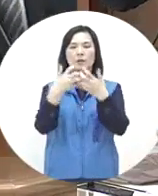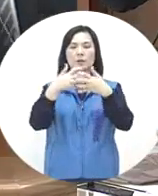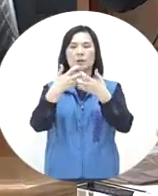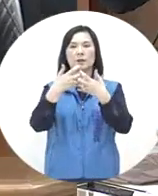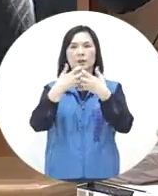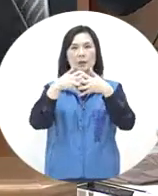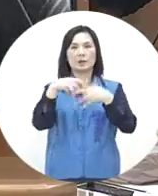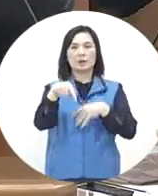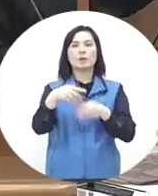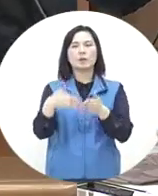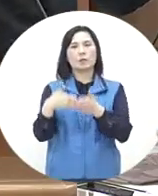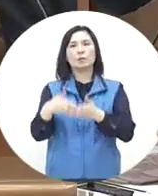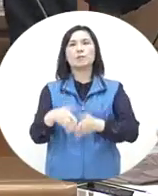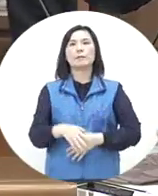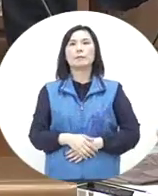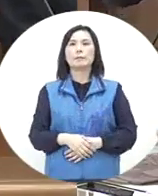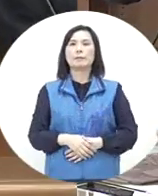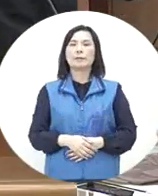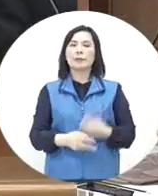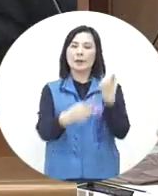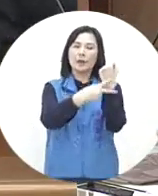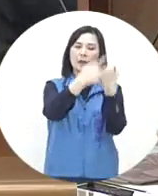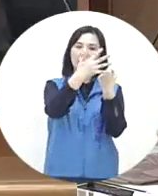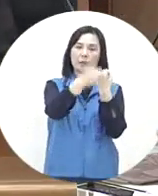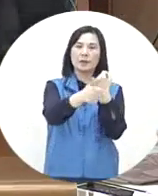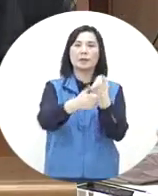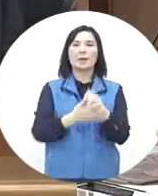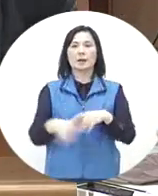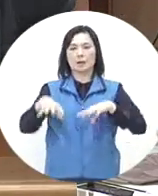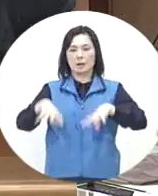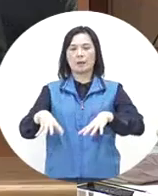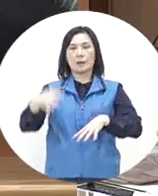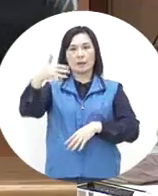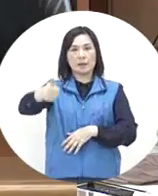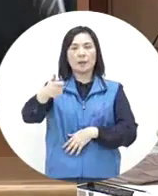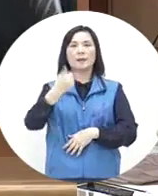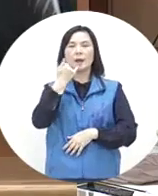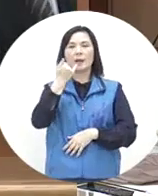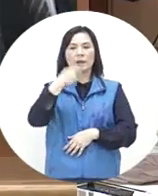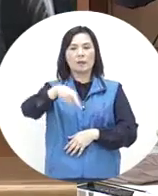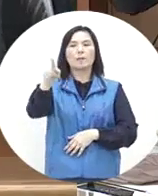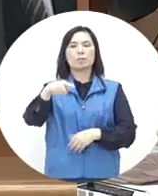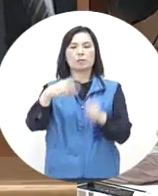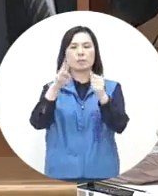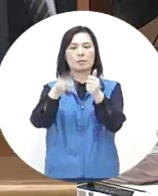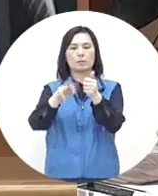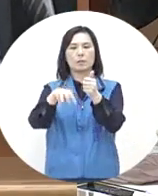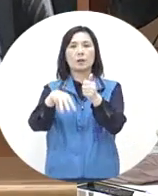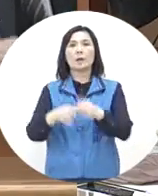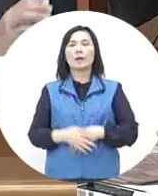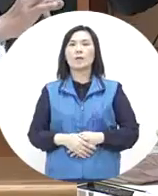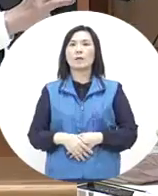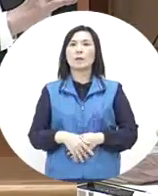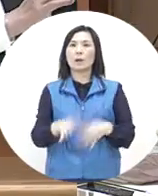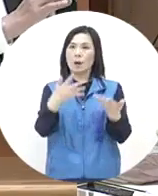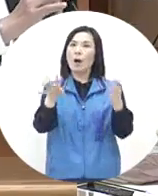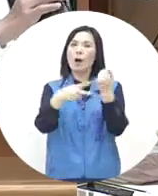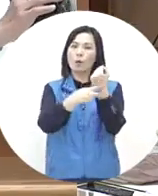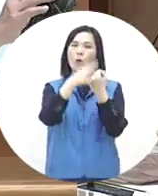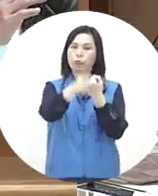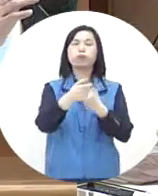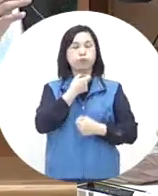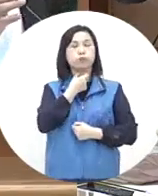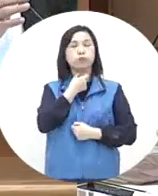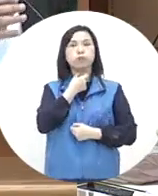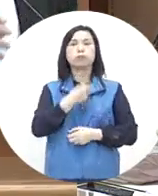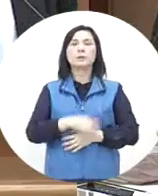像里长跟林长都可以去接受 AED 的训练齁，那很多里长其实也有需求哦齁，那如果